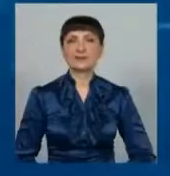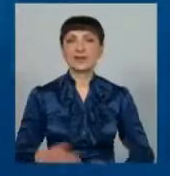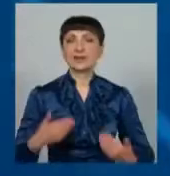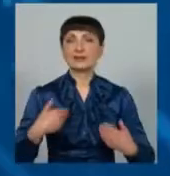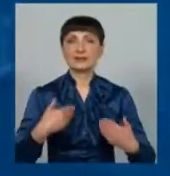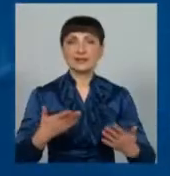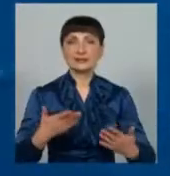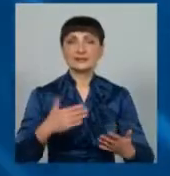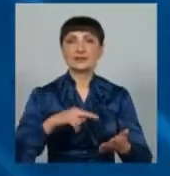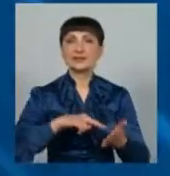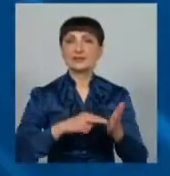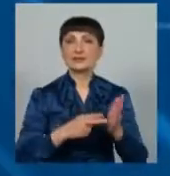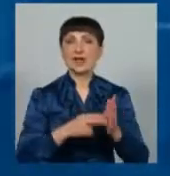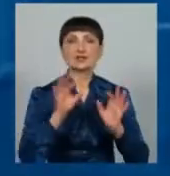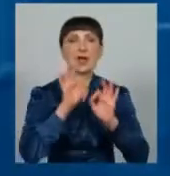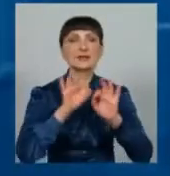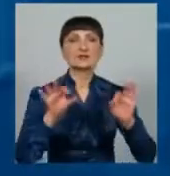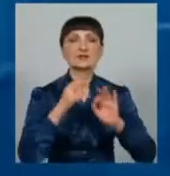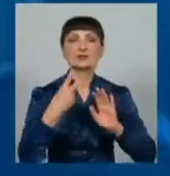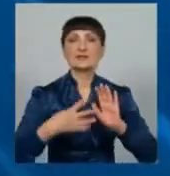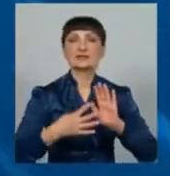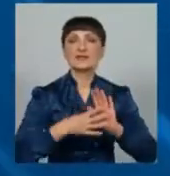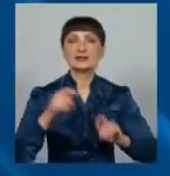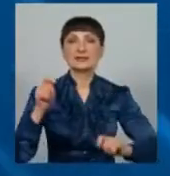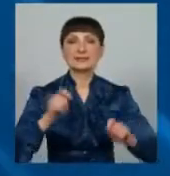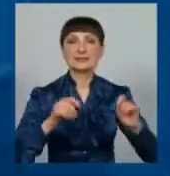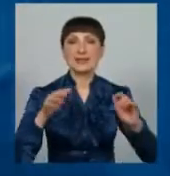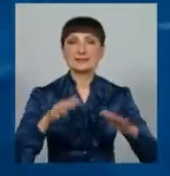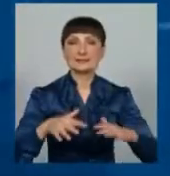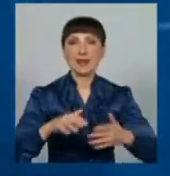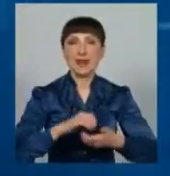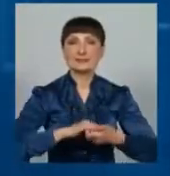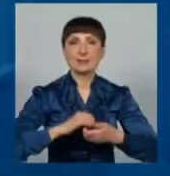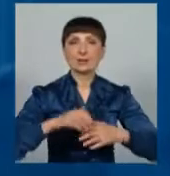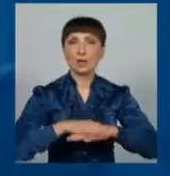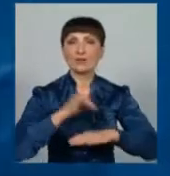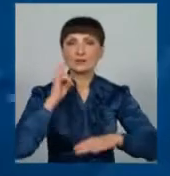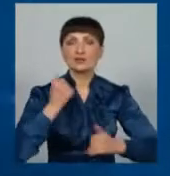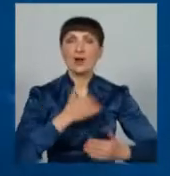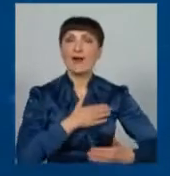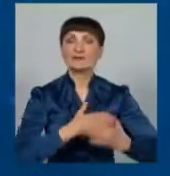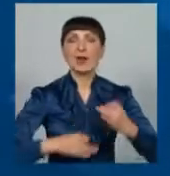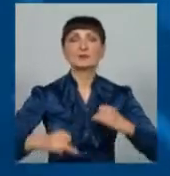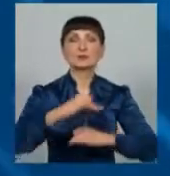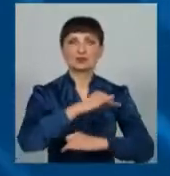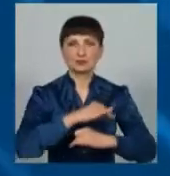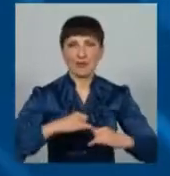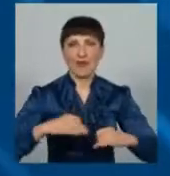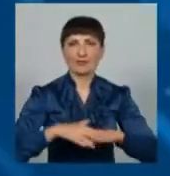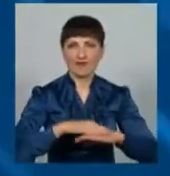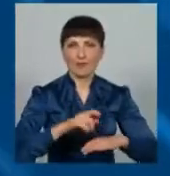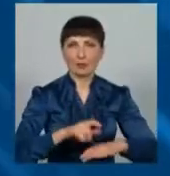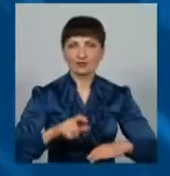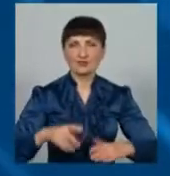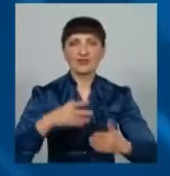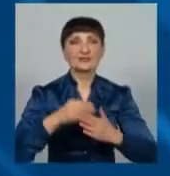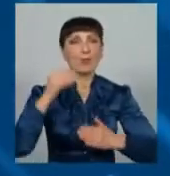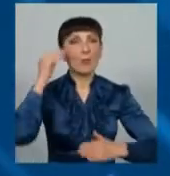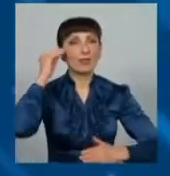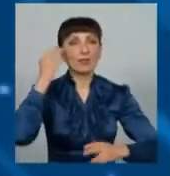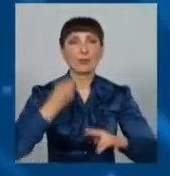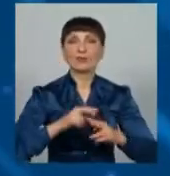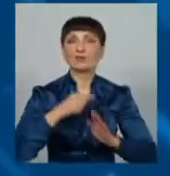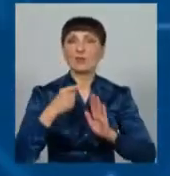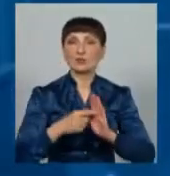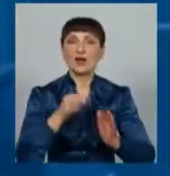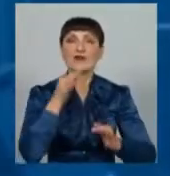Инициативы и задачи, озвученные на 29-й сессии Ассамблеи народа Казахстана, сейчас активно обсуждают в обществе. Свое мнение по этому